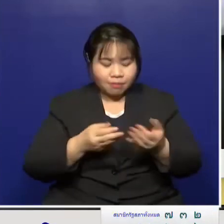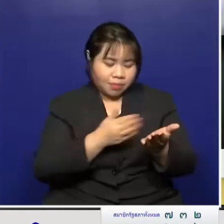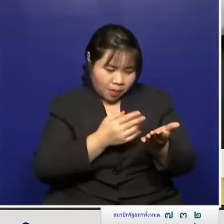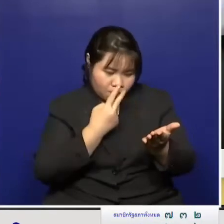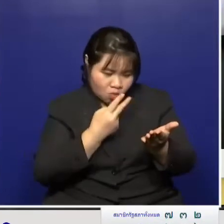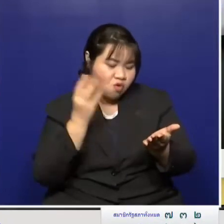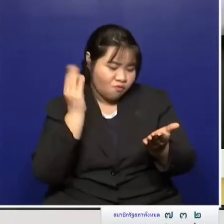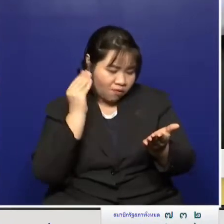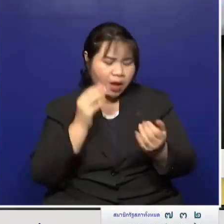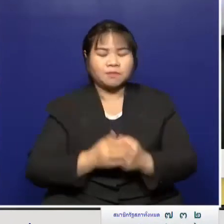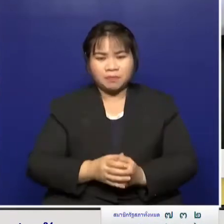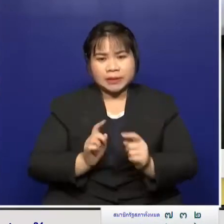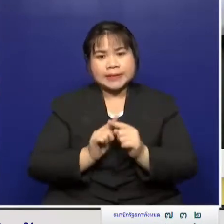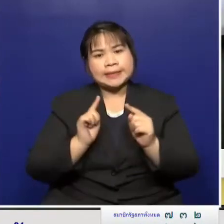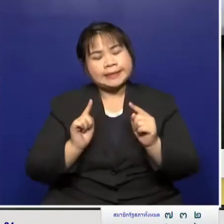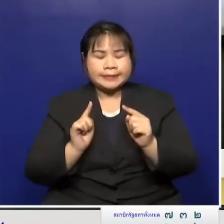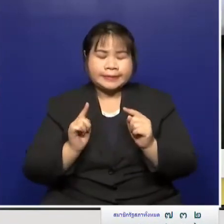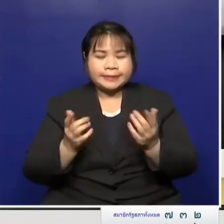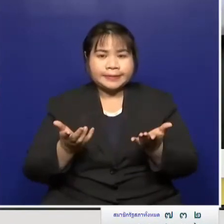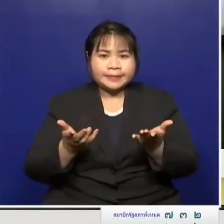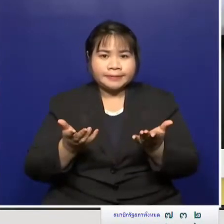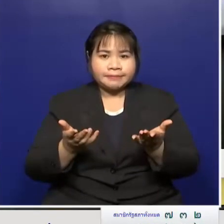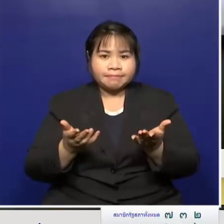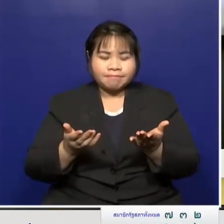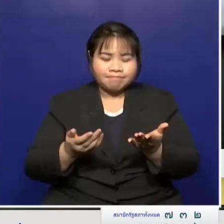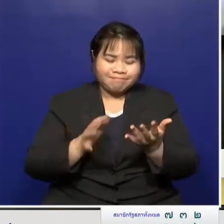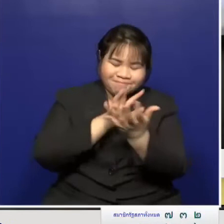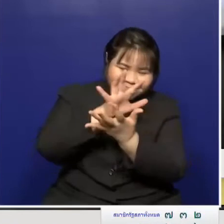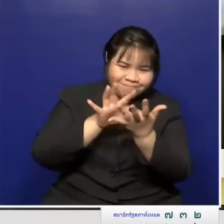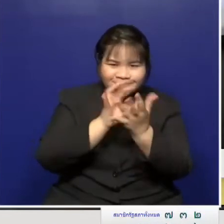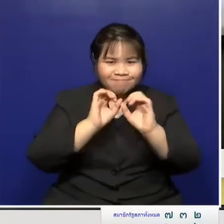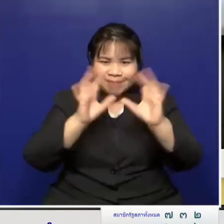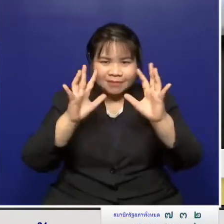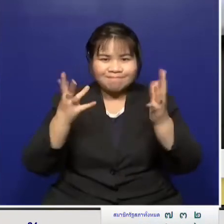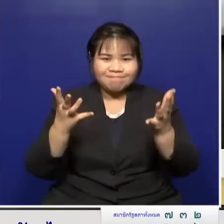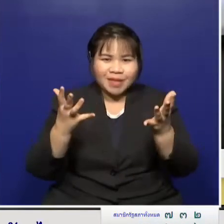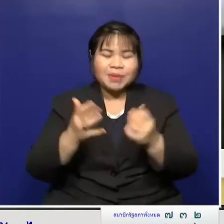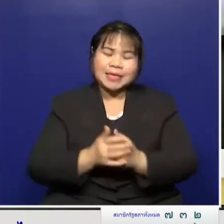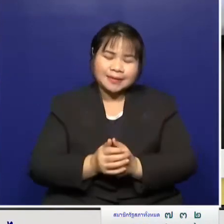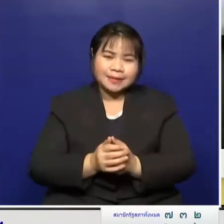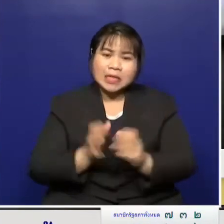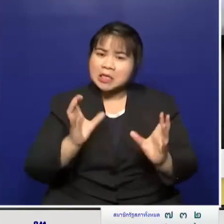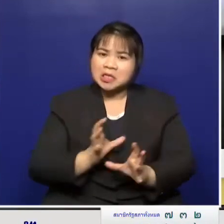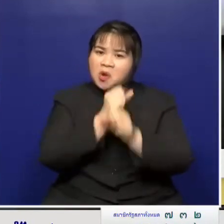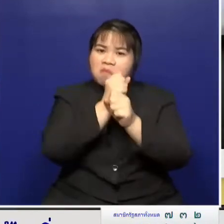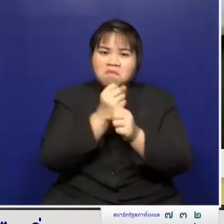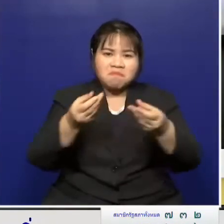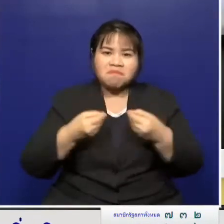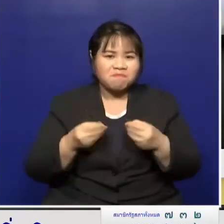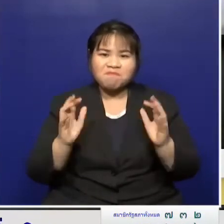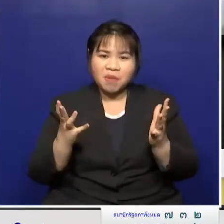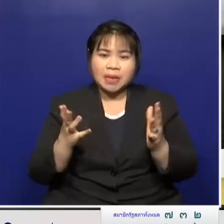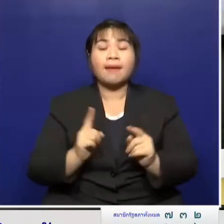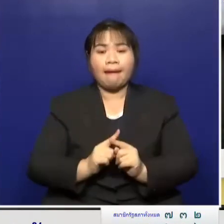ถึงแ้ว่าจะไม่ได้มีอะไรแคลีย์คัดหรอว่ายชัดเจนว่ามัจะต้องเป็นยงนั่นเป็อย่นี้นะครับ